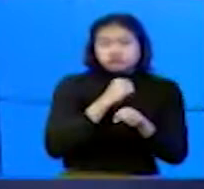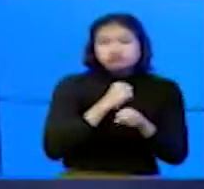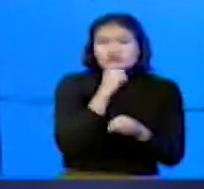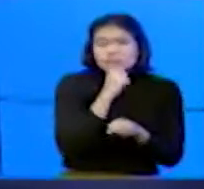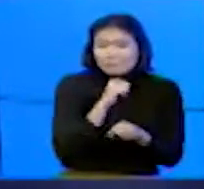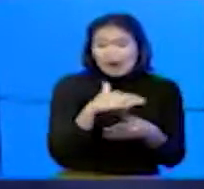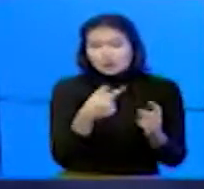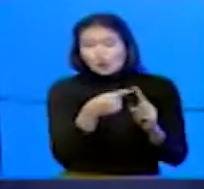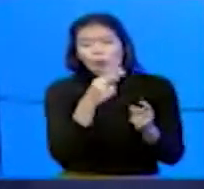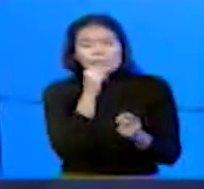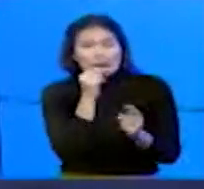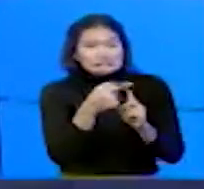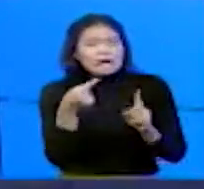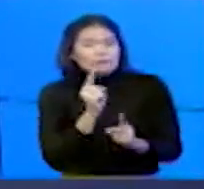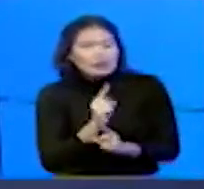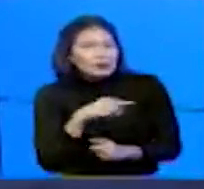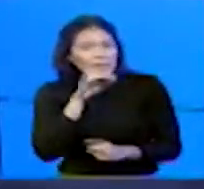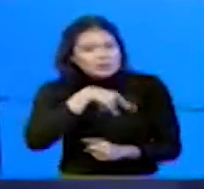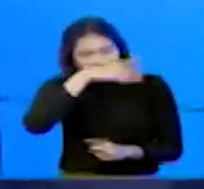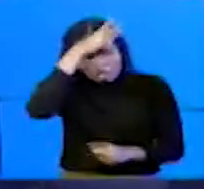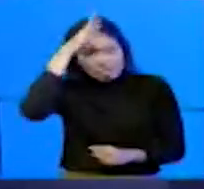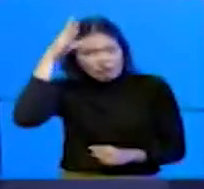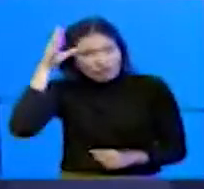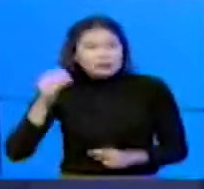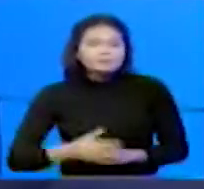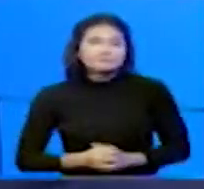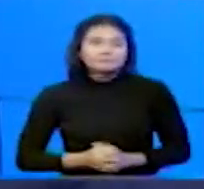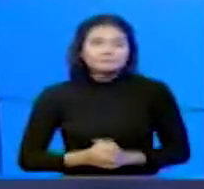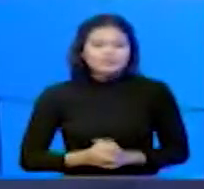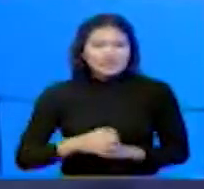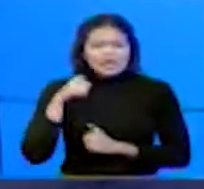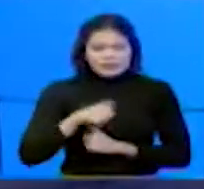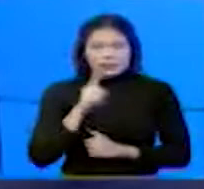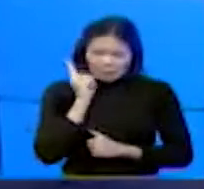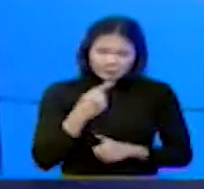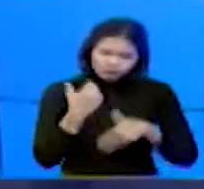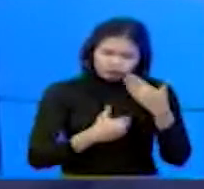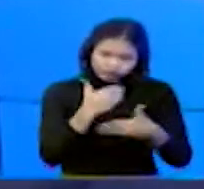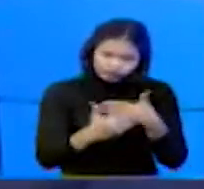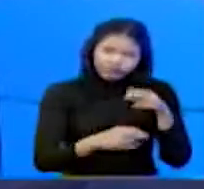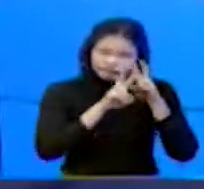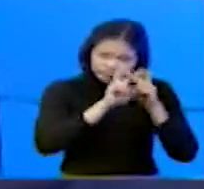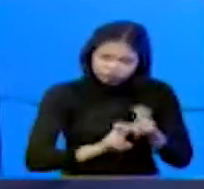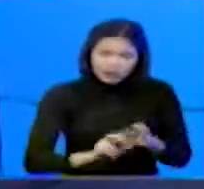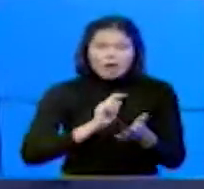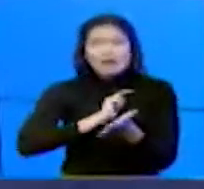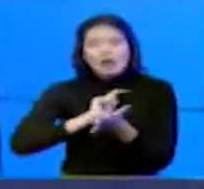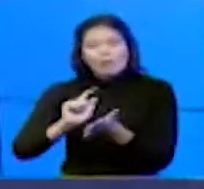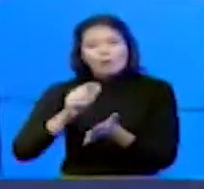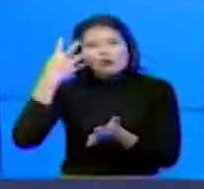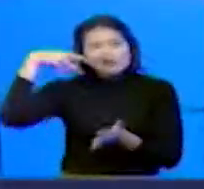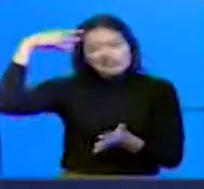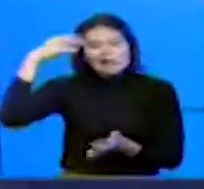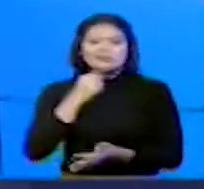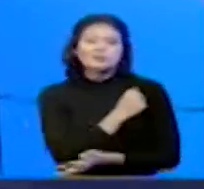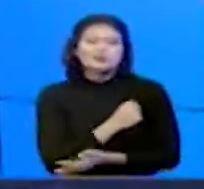dari mana butiran plastik itu ditemukan. Jadi kita akan menindaklanjutinya, langsung lapor ke Dinas